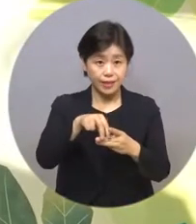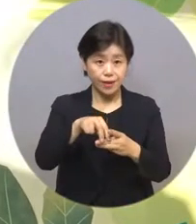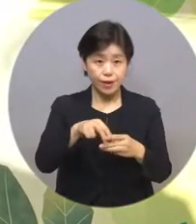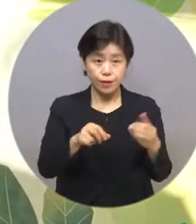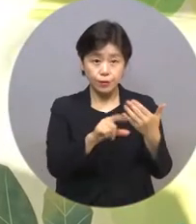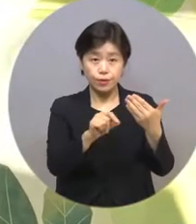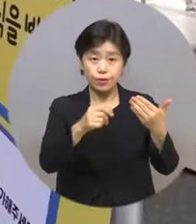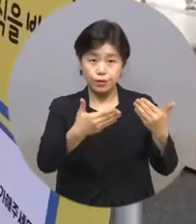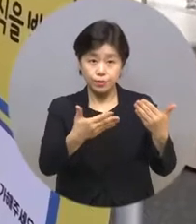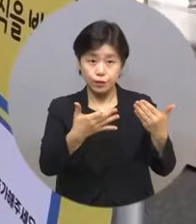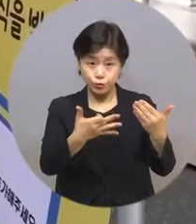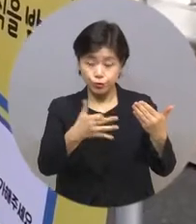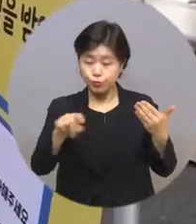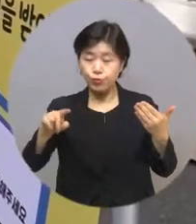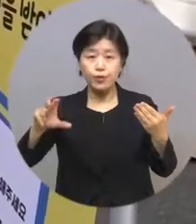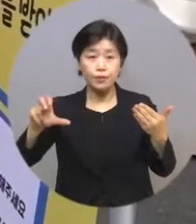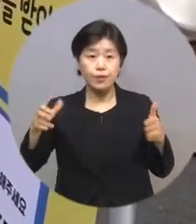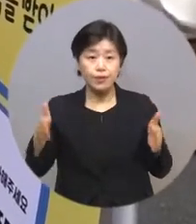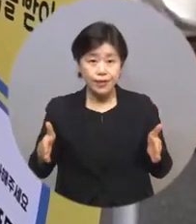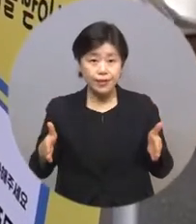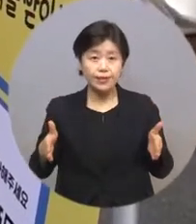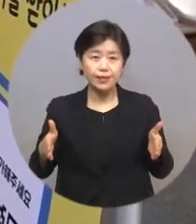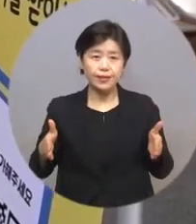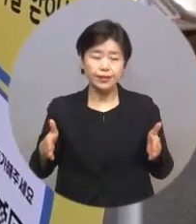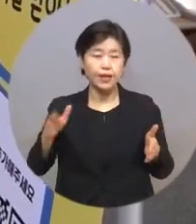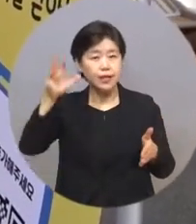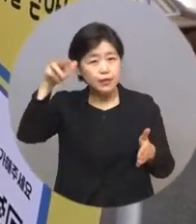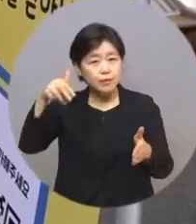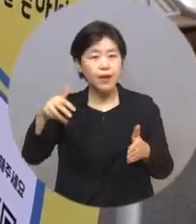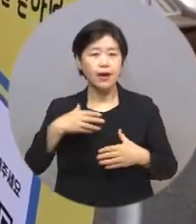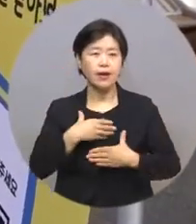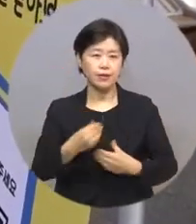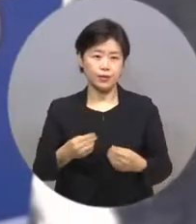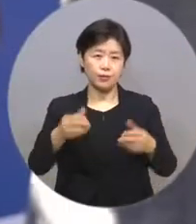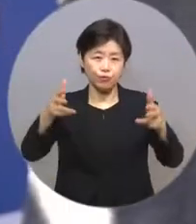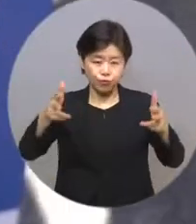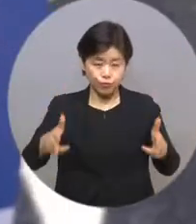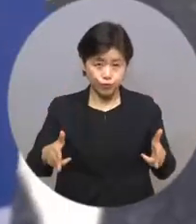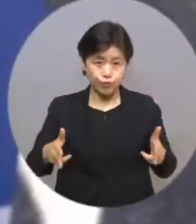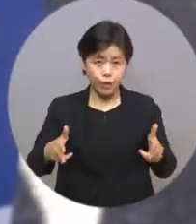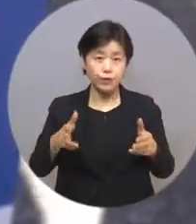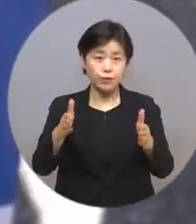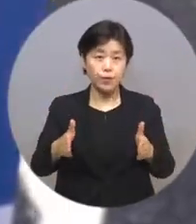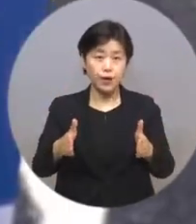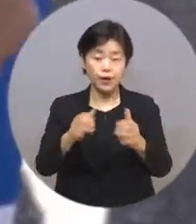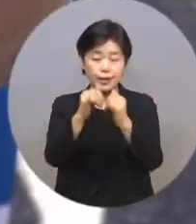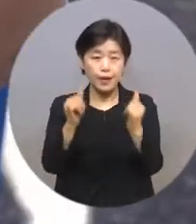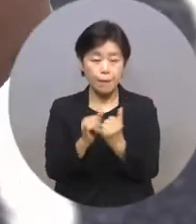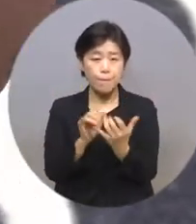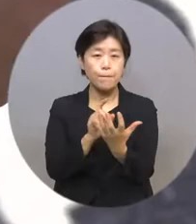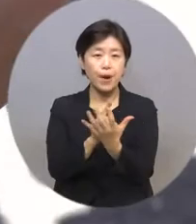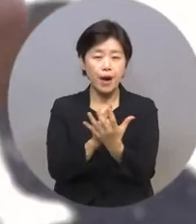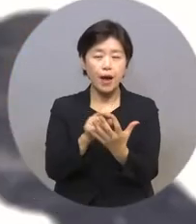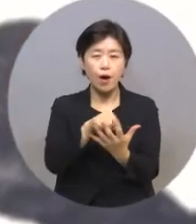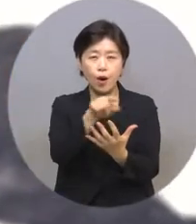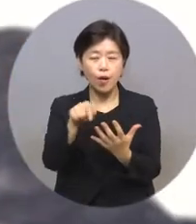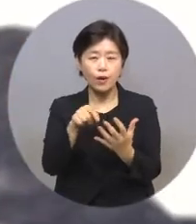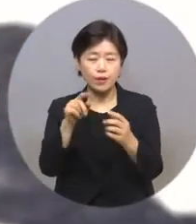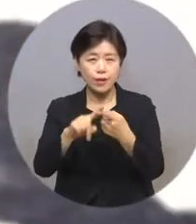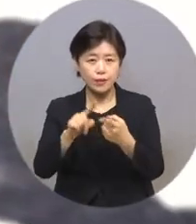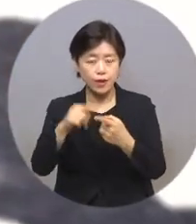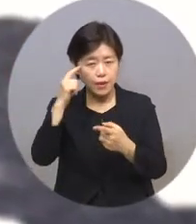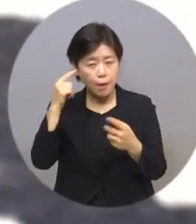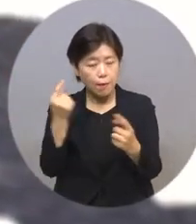19일부터 25일까지 치매안심주관을 맞이하여 지역주민을 대상으로 치매예방과 치료에 대한 사회적 인식 제고를 위해